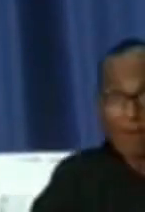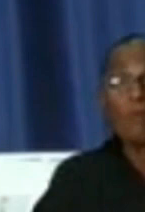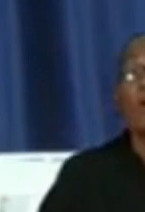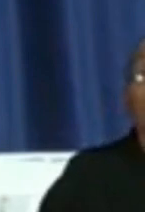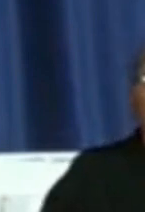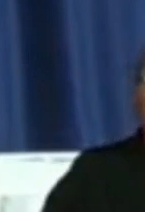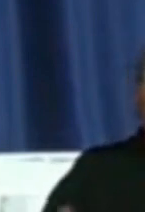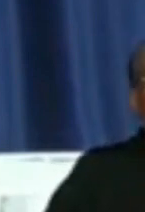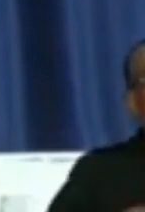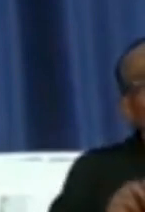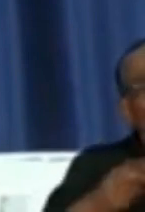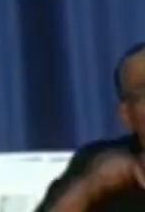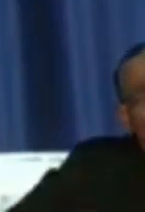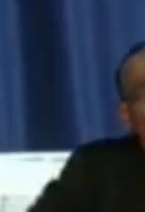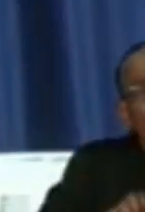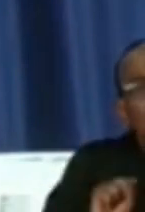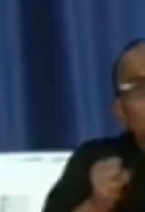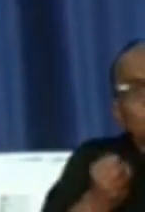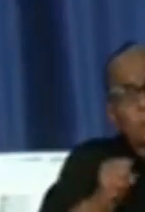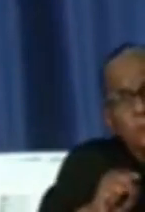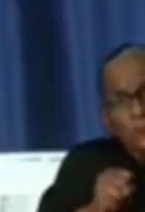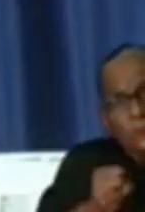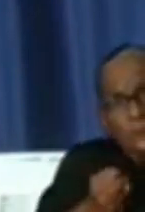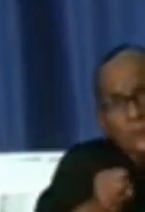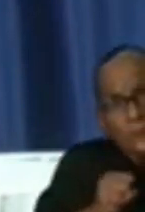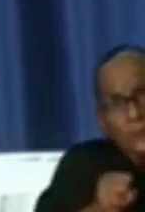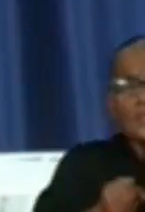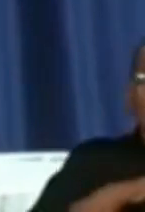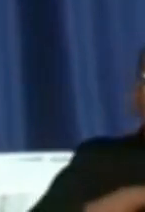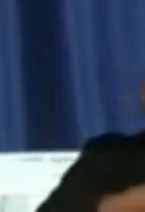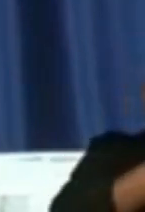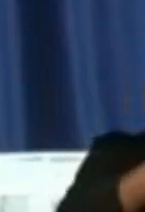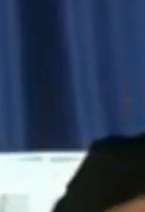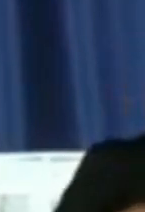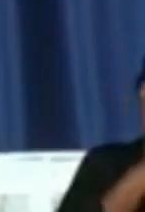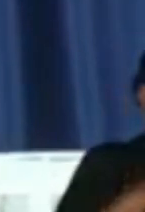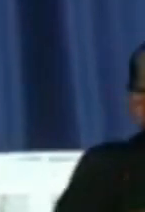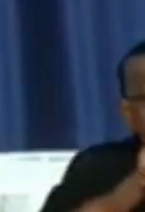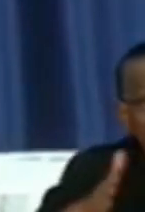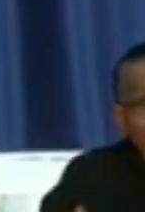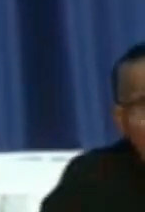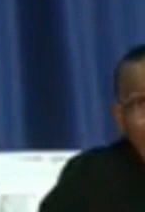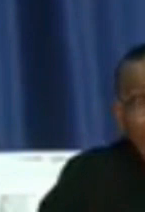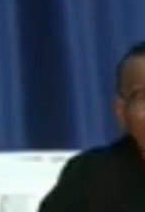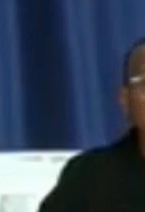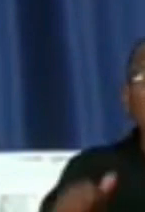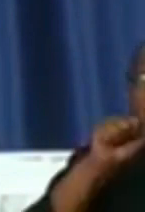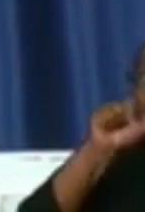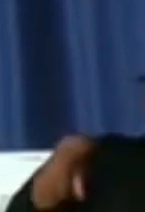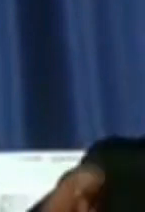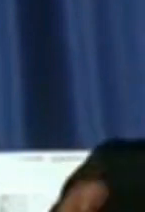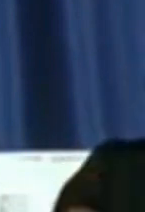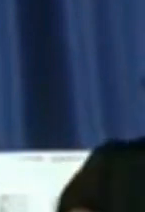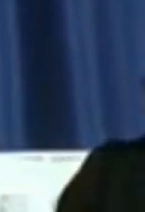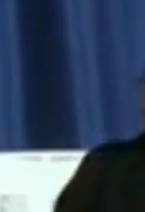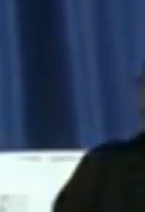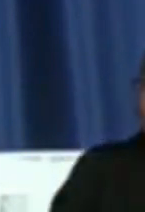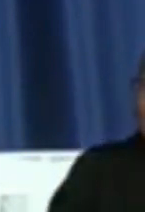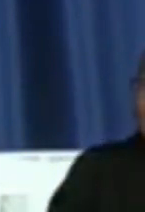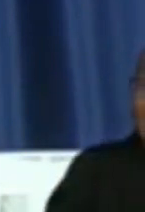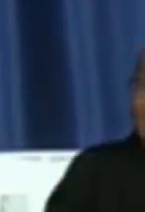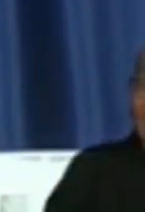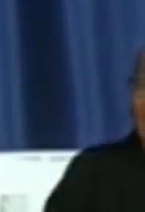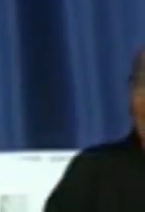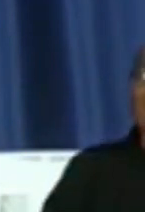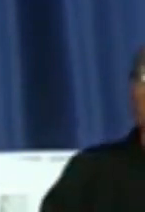vraag zo nijpend is om ziekenhuisbedden te hebben, is RKZ recentelijk heeft